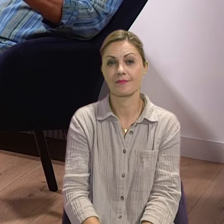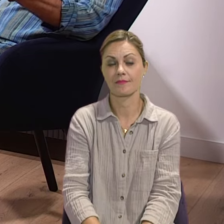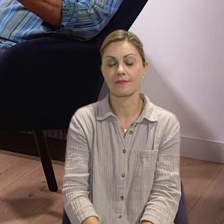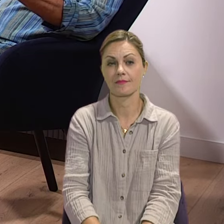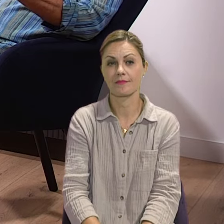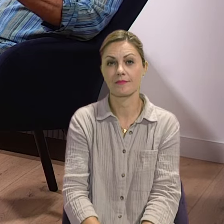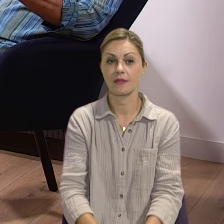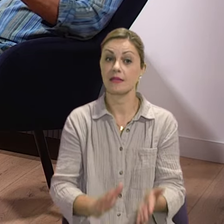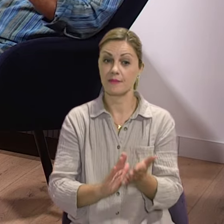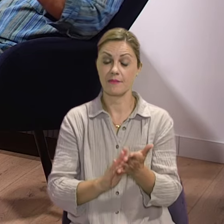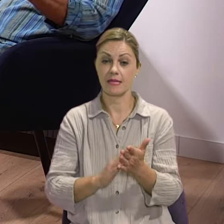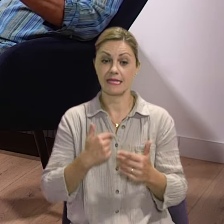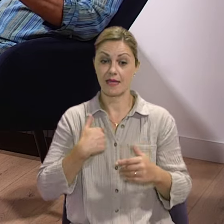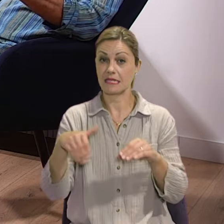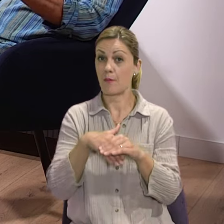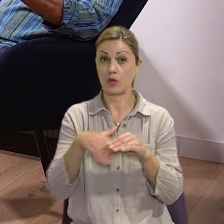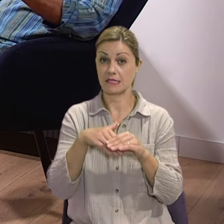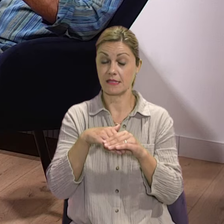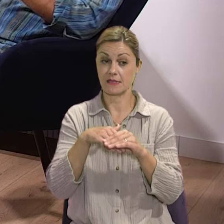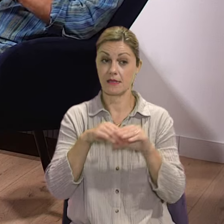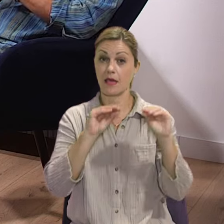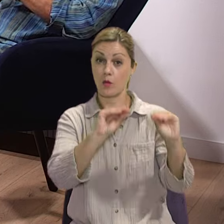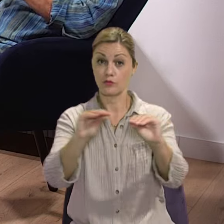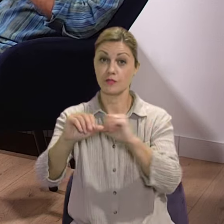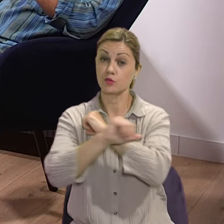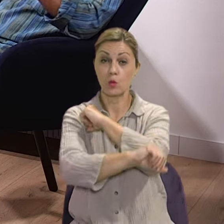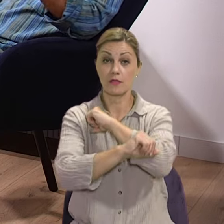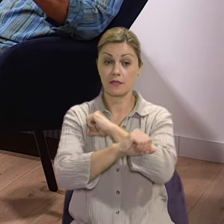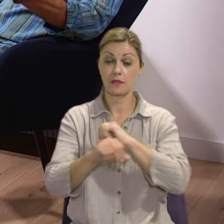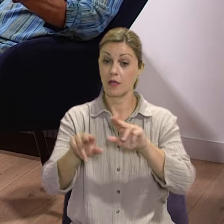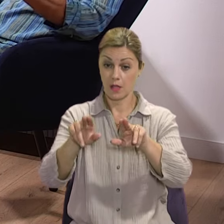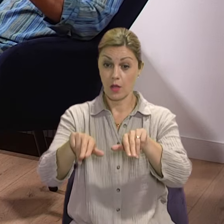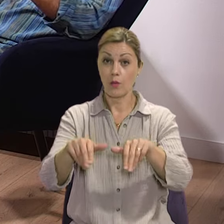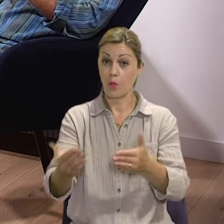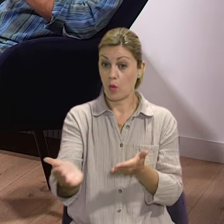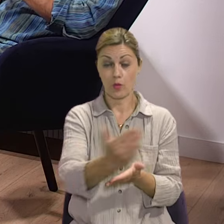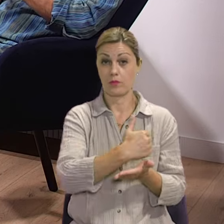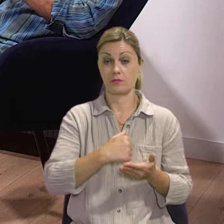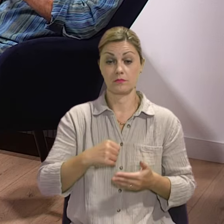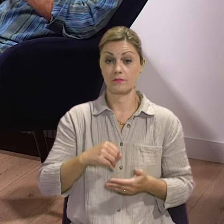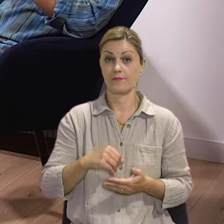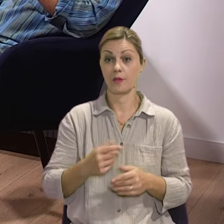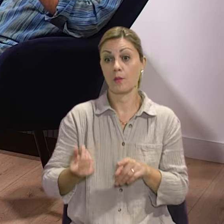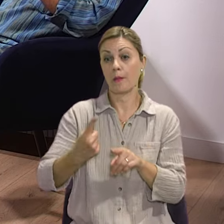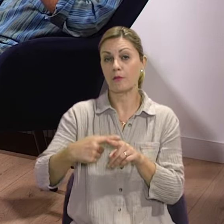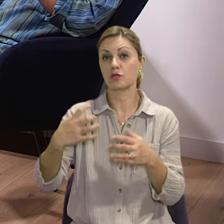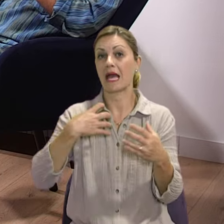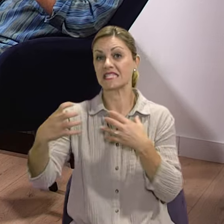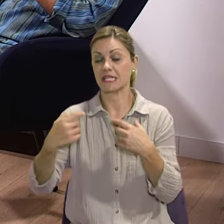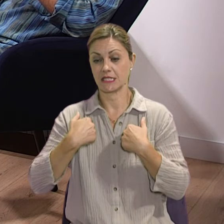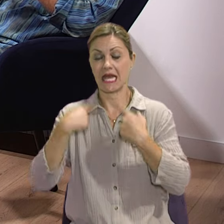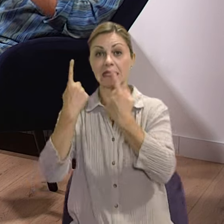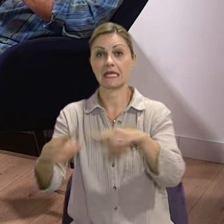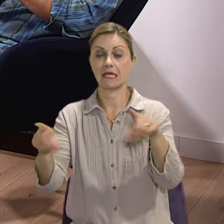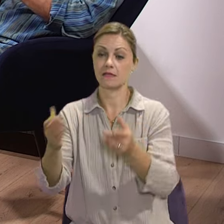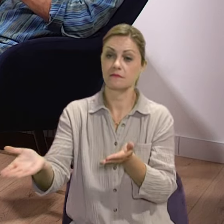Može se živjeti od škole, može se živjeti od akademije, može se živjeti od svirke u orkestru. Možeš, ako hoćeš